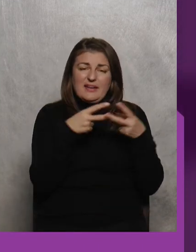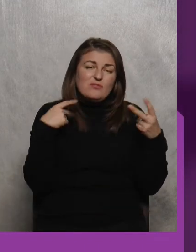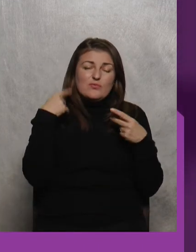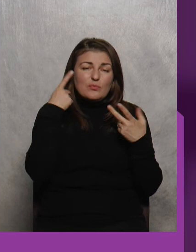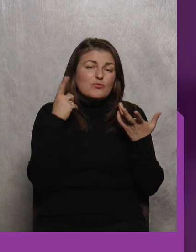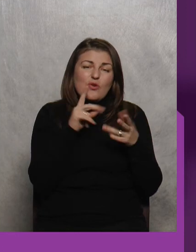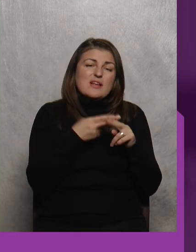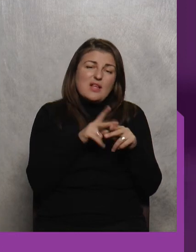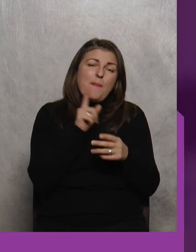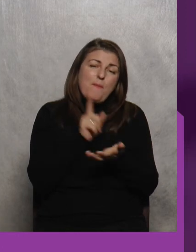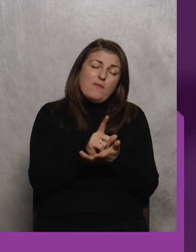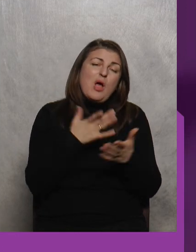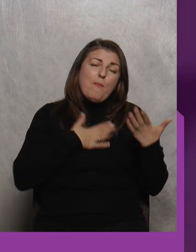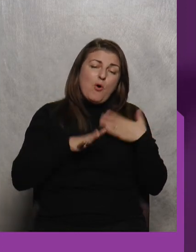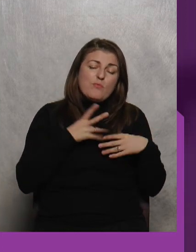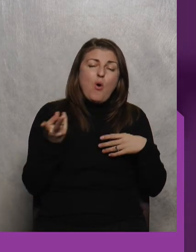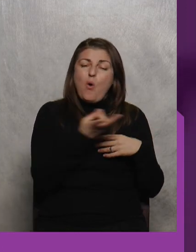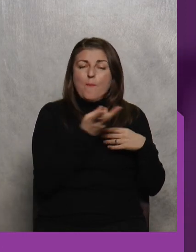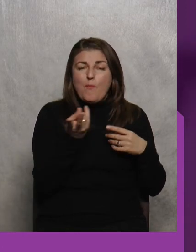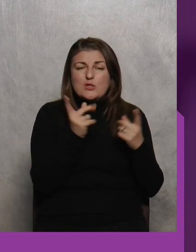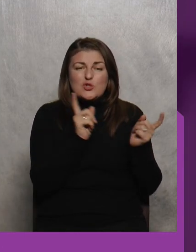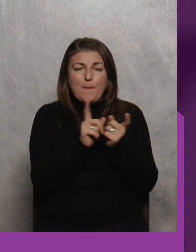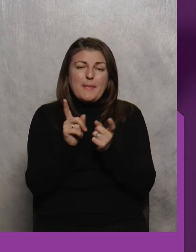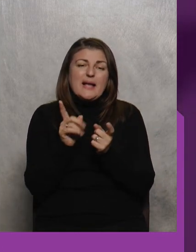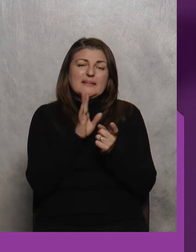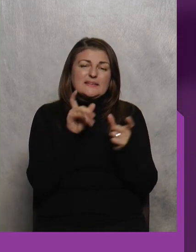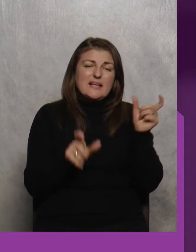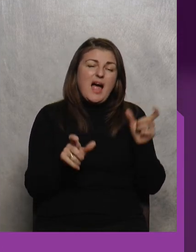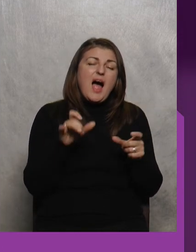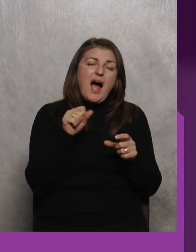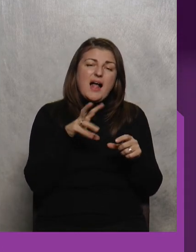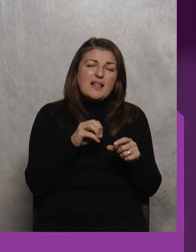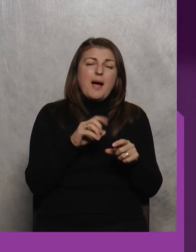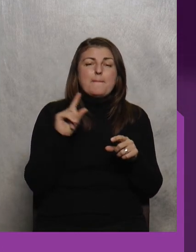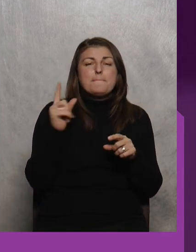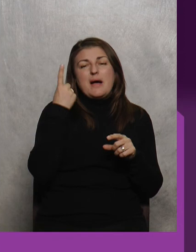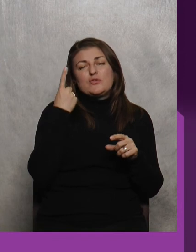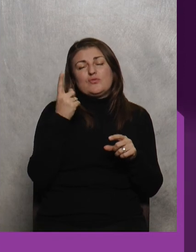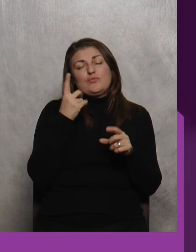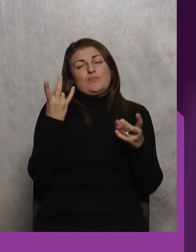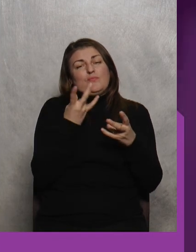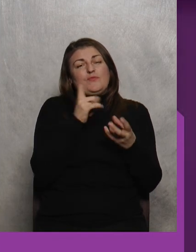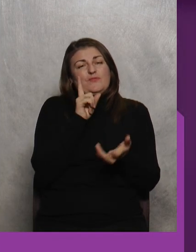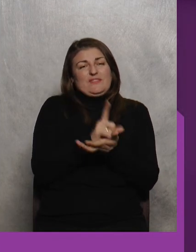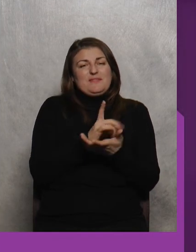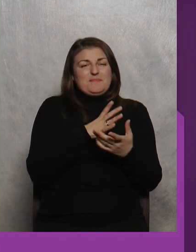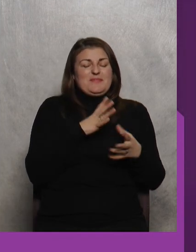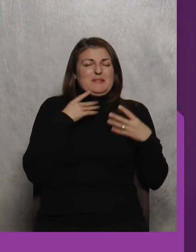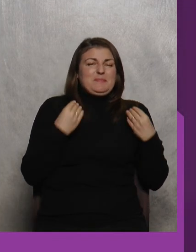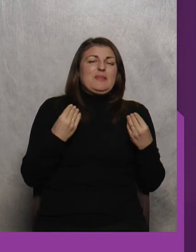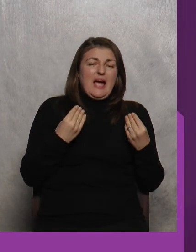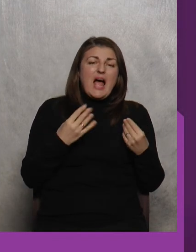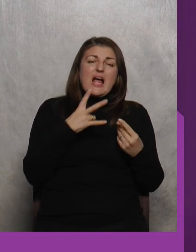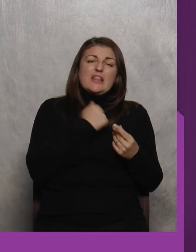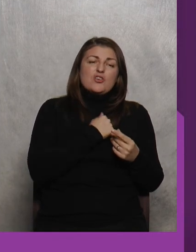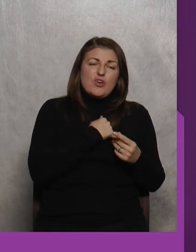це повинно потішити обох суперників, суперниць, але першою бути завжди більш престижно. На